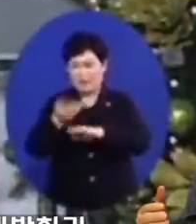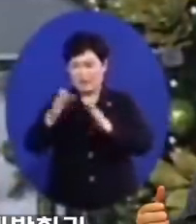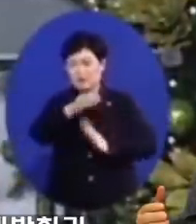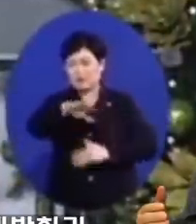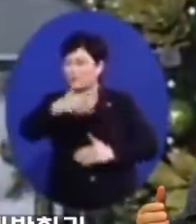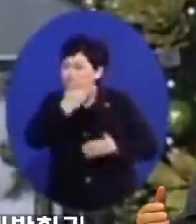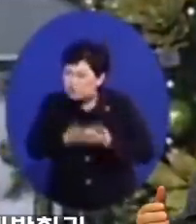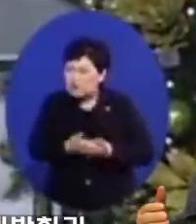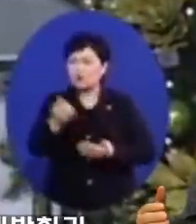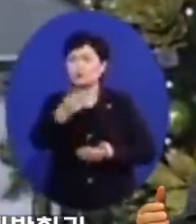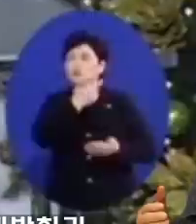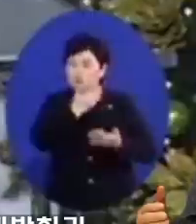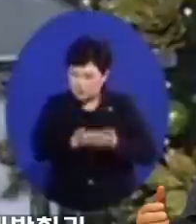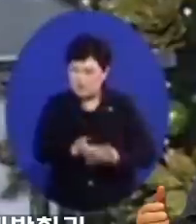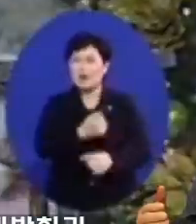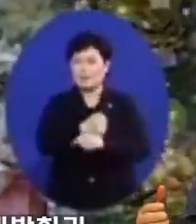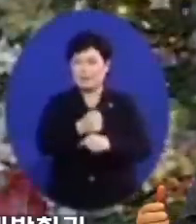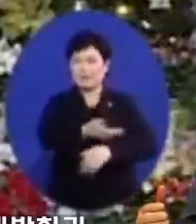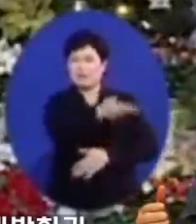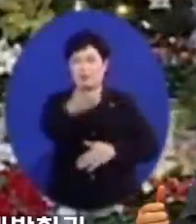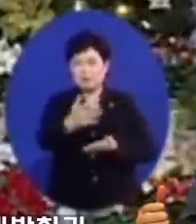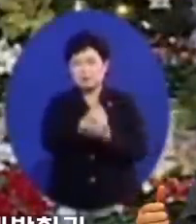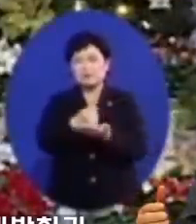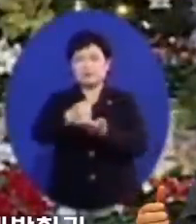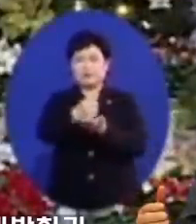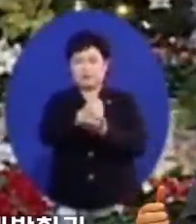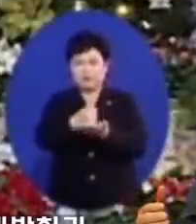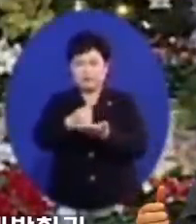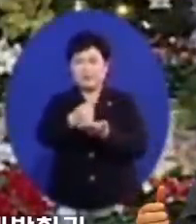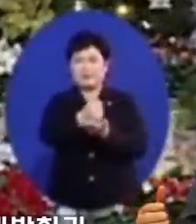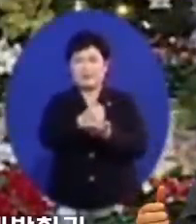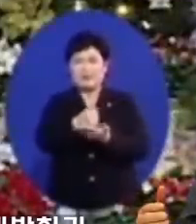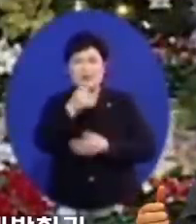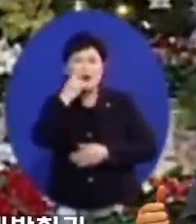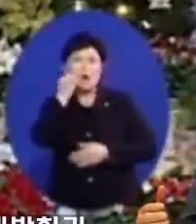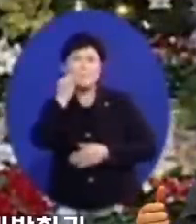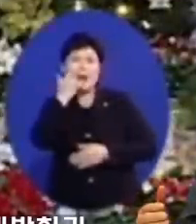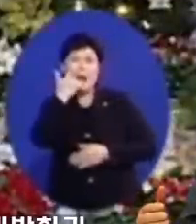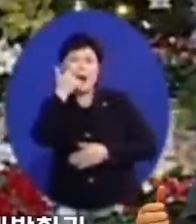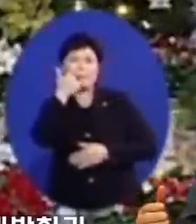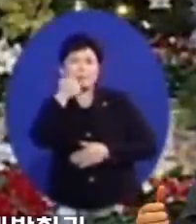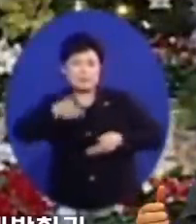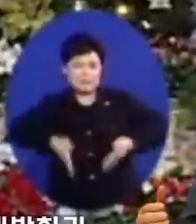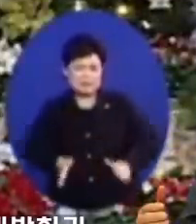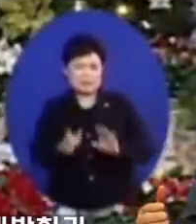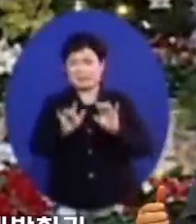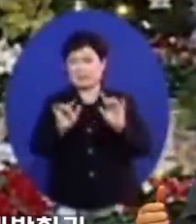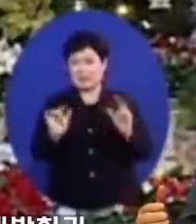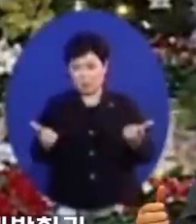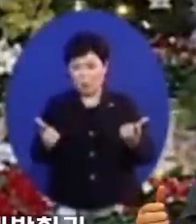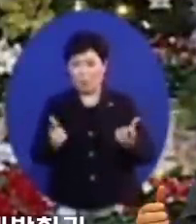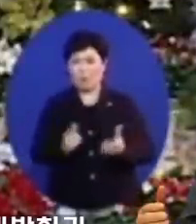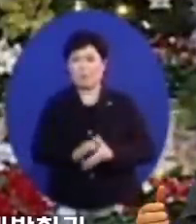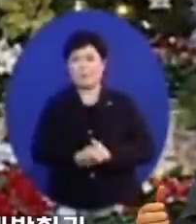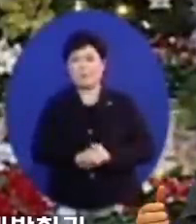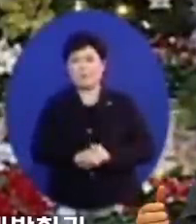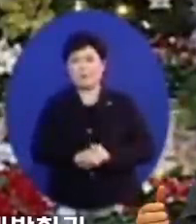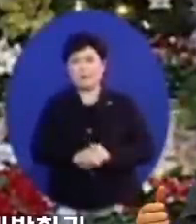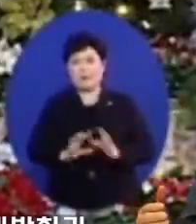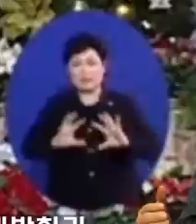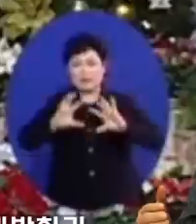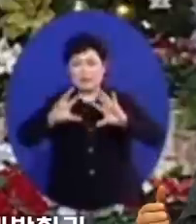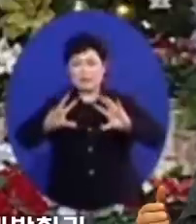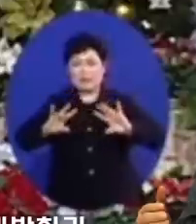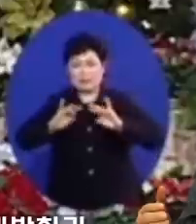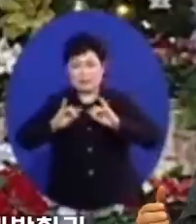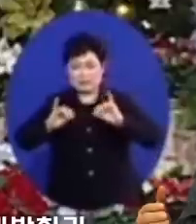귀합니다. 여러분은 우연히 어머니 아버지에서 태어난 것이 아니라 지구가 생기기